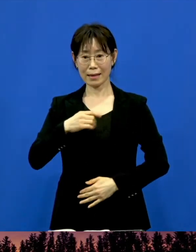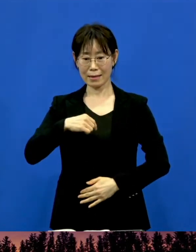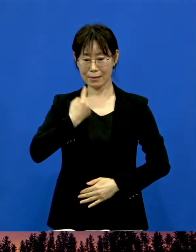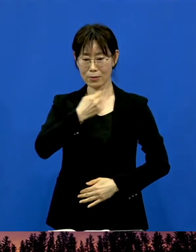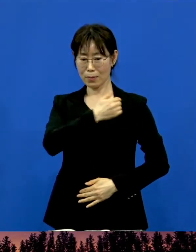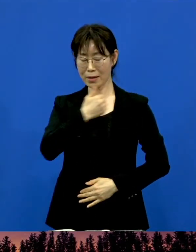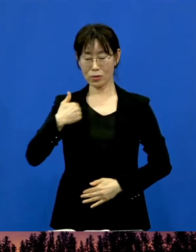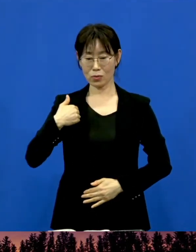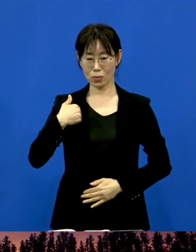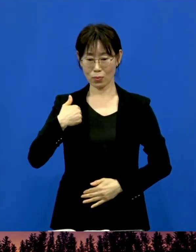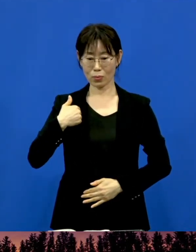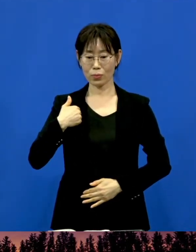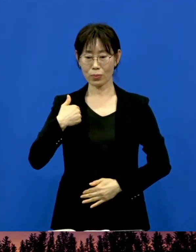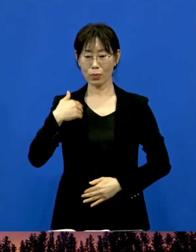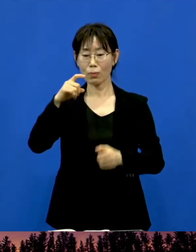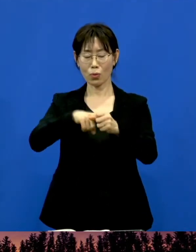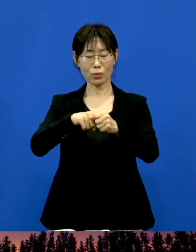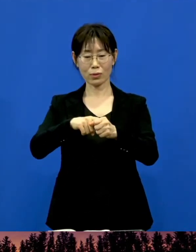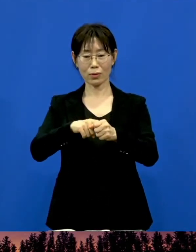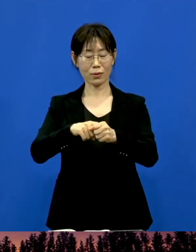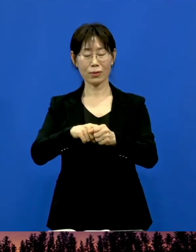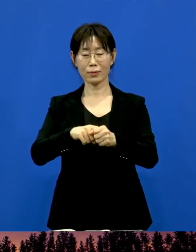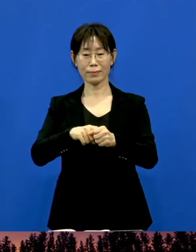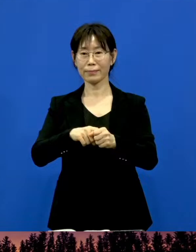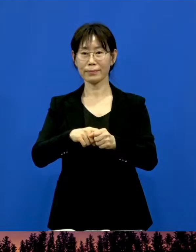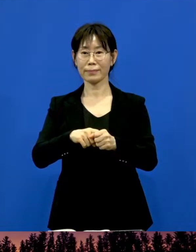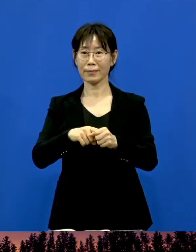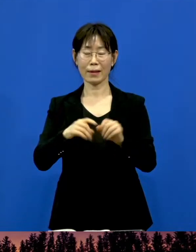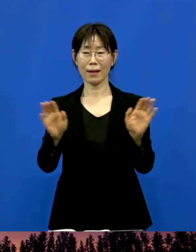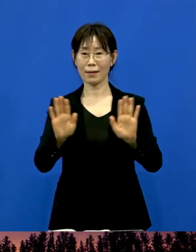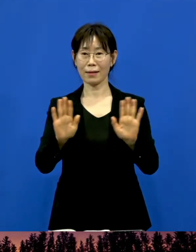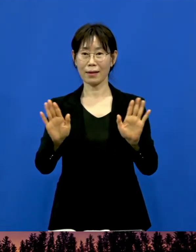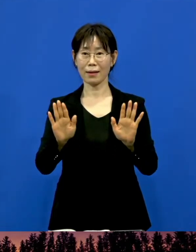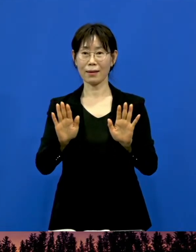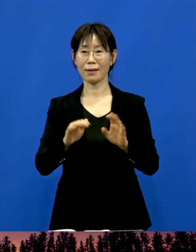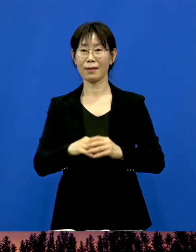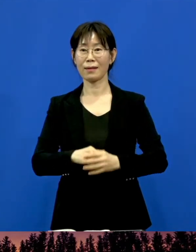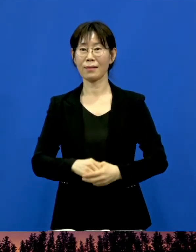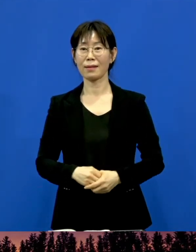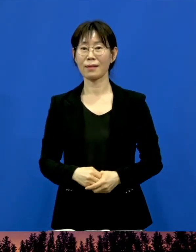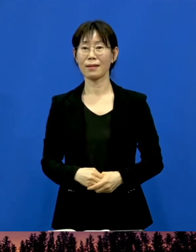되어서는 안 됩니다. 그러면 여러분 사랑이 망가져요. 영성이 망가져요.